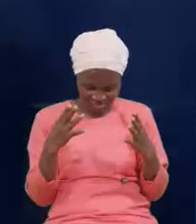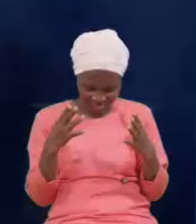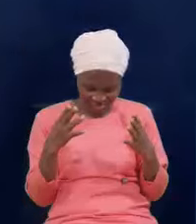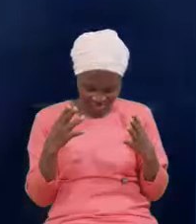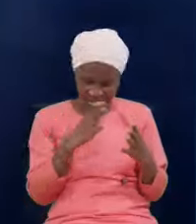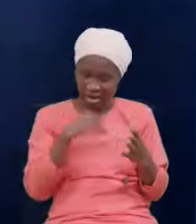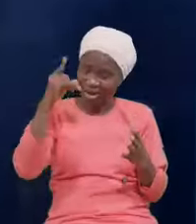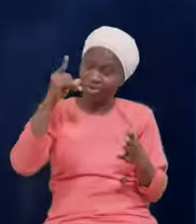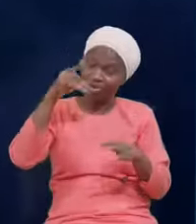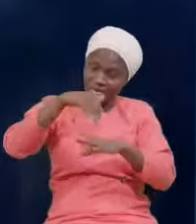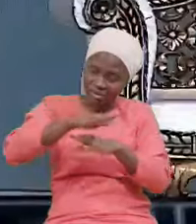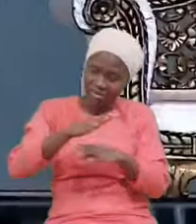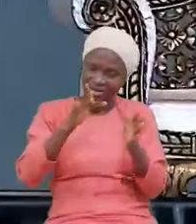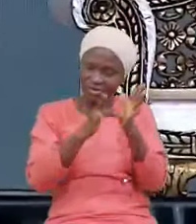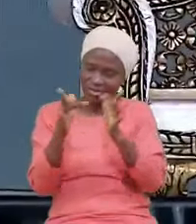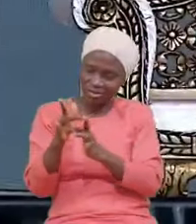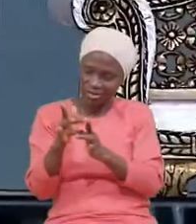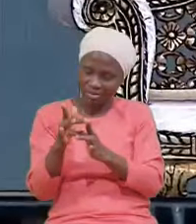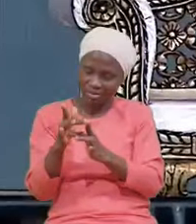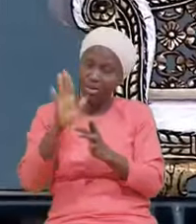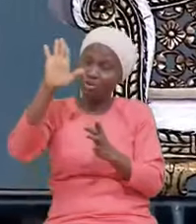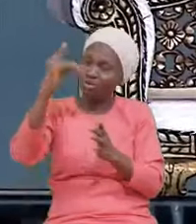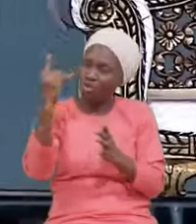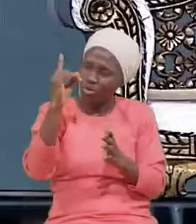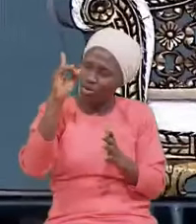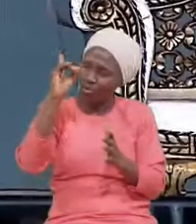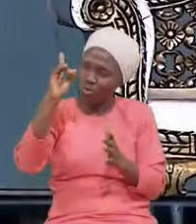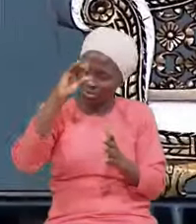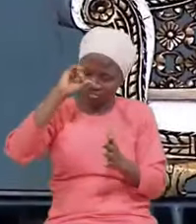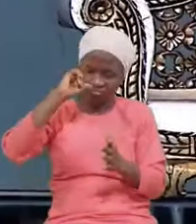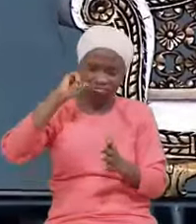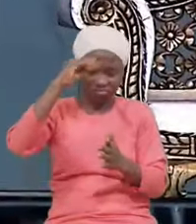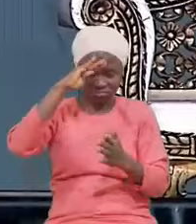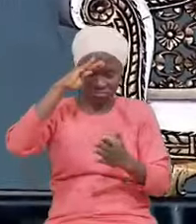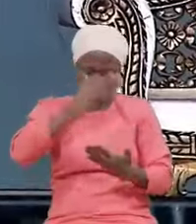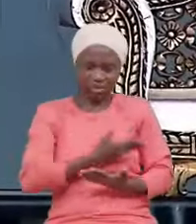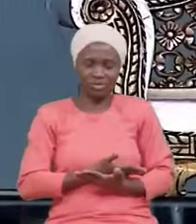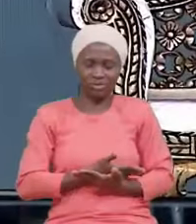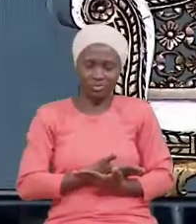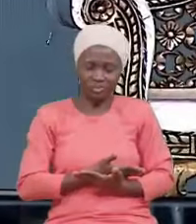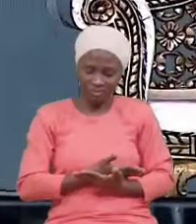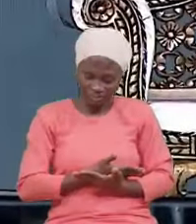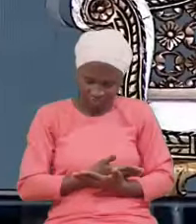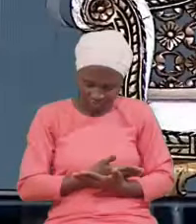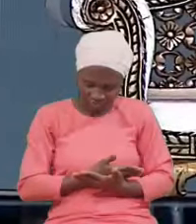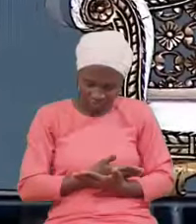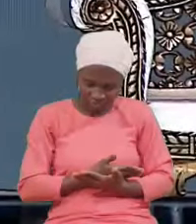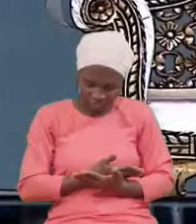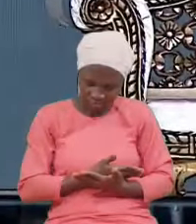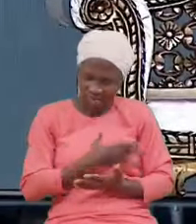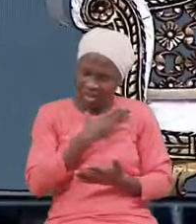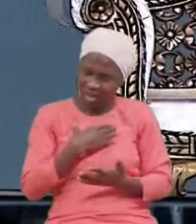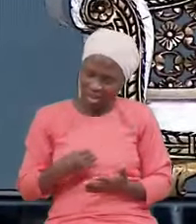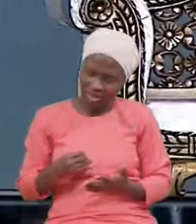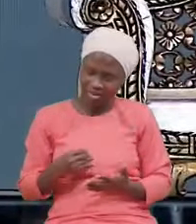ప్రేమిస్తున్నారు. And you sent Jesus your only begotten son. మీ యొక్క అద్వితీయ కుమారుని లోకానికి పంపించారు. And he has